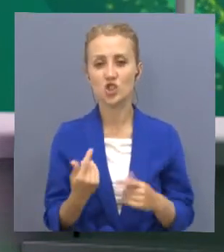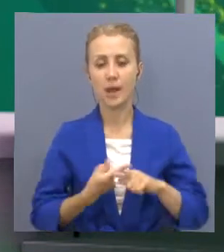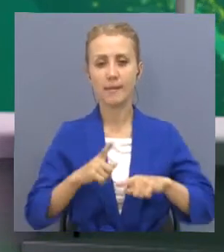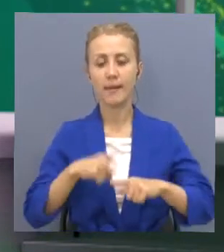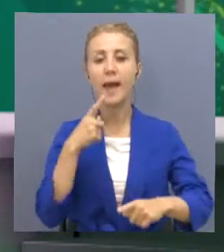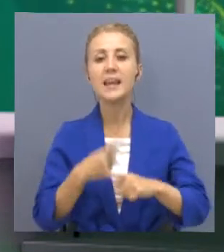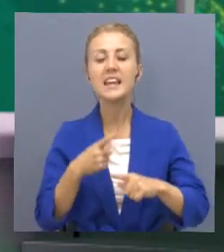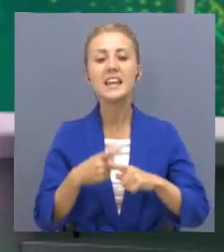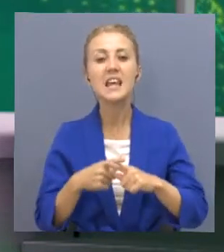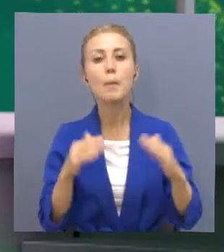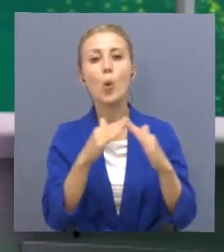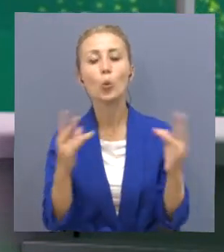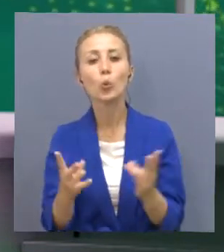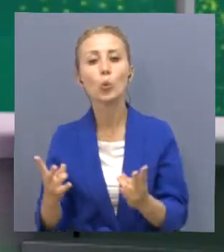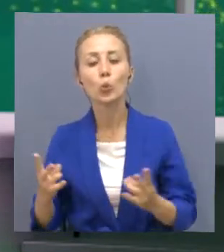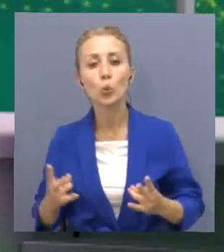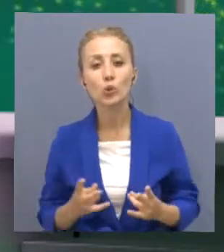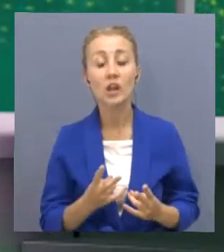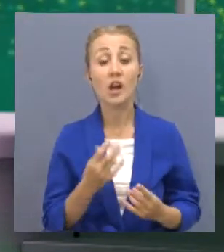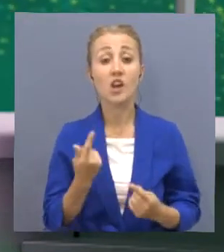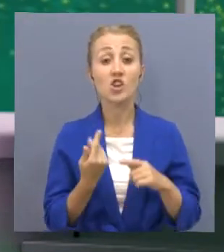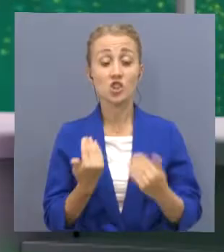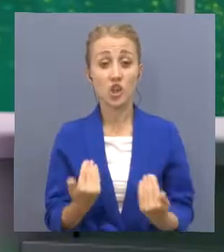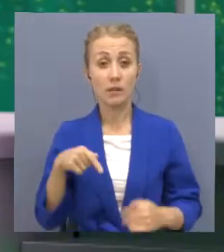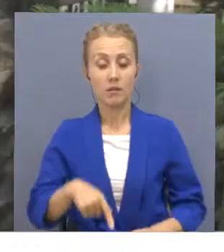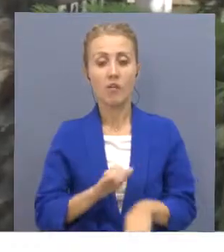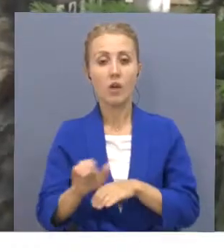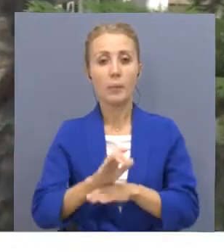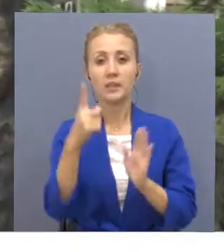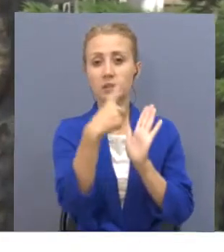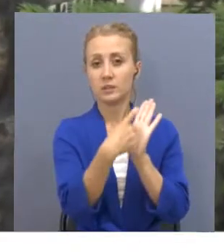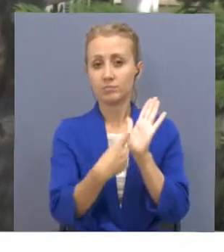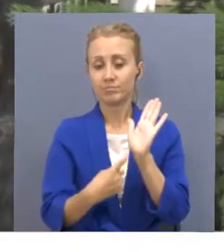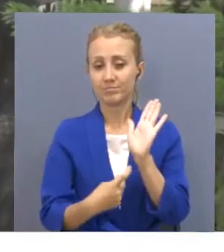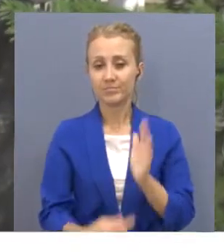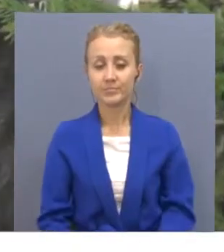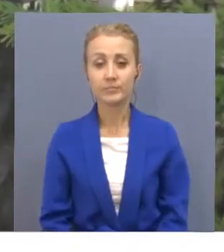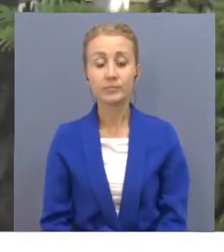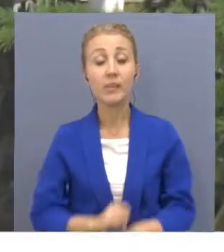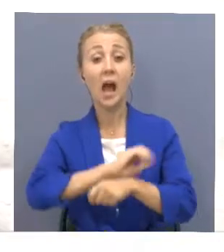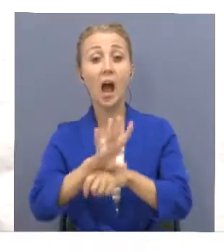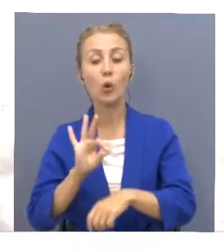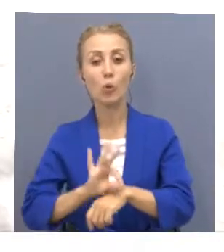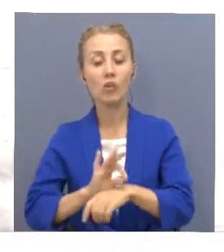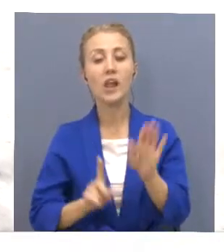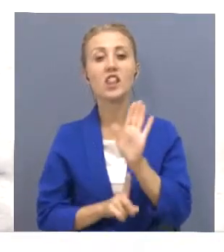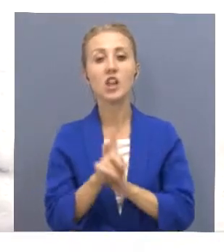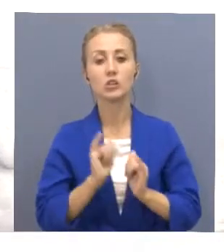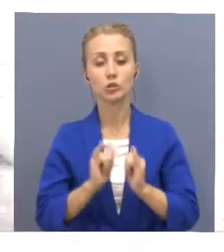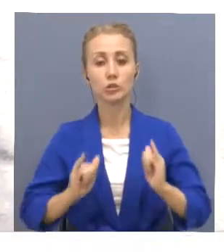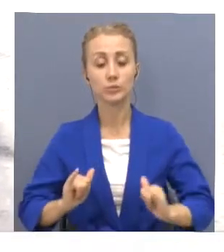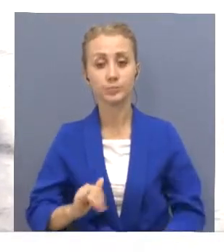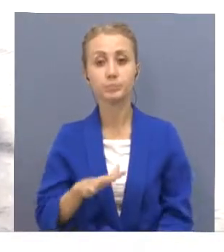долю производства заняли антисептики и дезинфицирующие средства. Как только коронавирус начал распространяться по